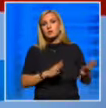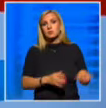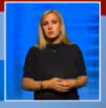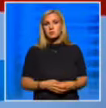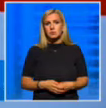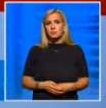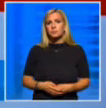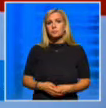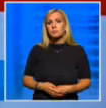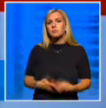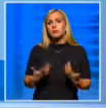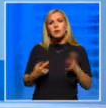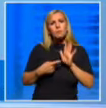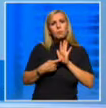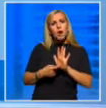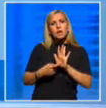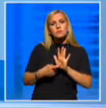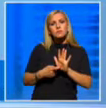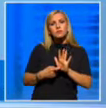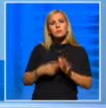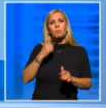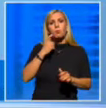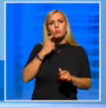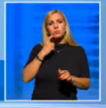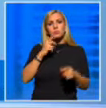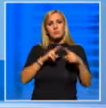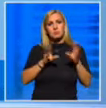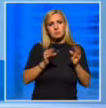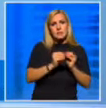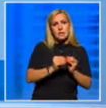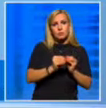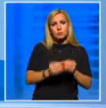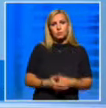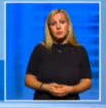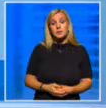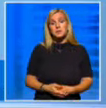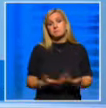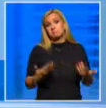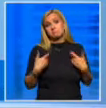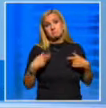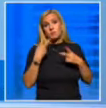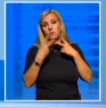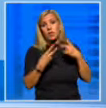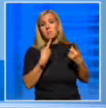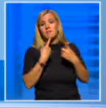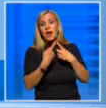белезите за подчинението на Борисов? Ами, всъщност, на какво основание много неща го бяха. Първо ние го видяхме в разговорите